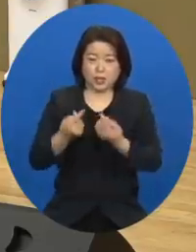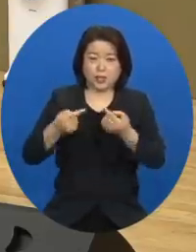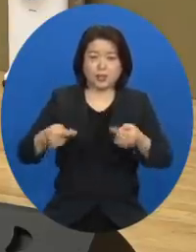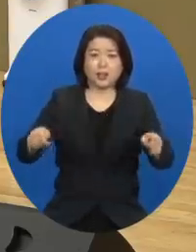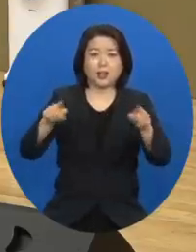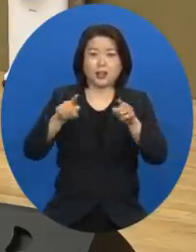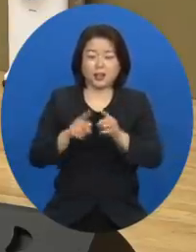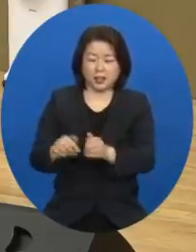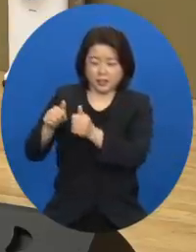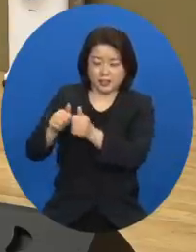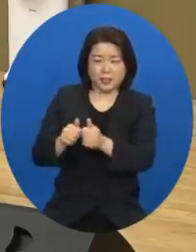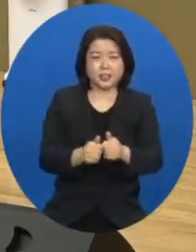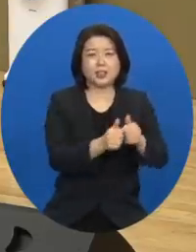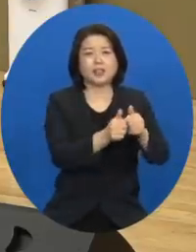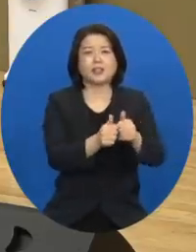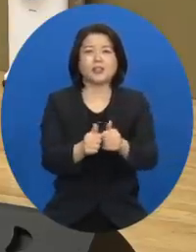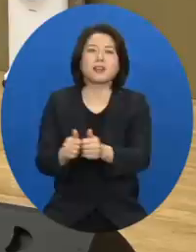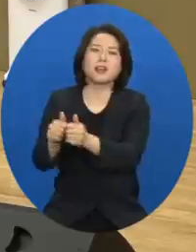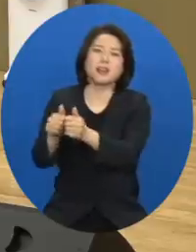나가